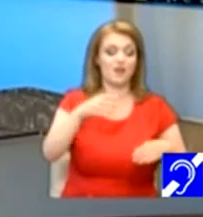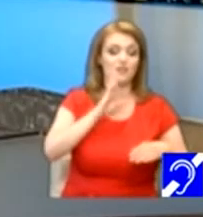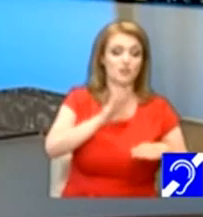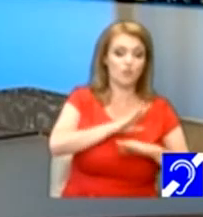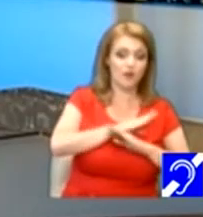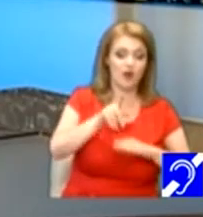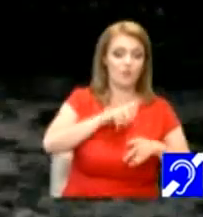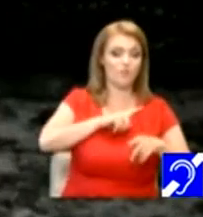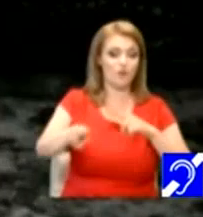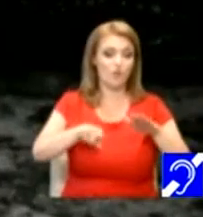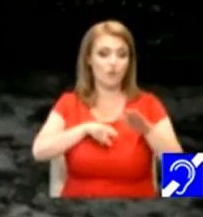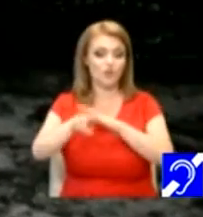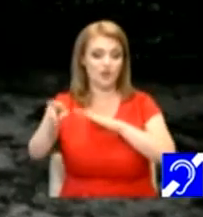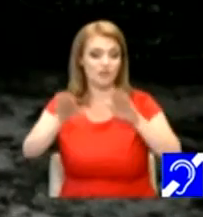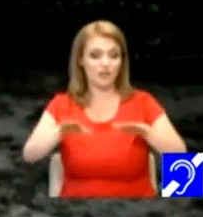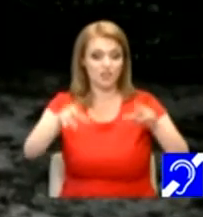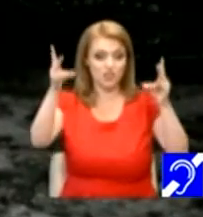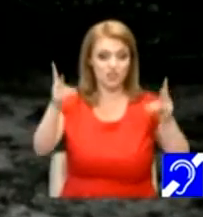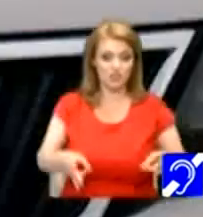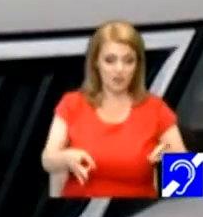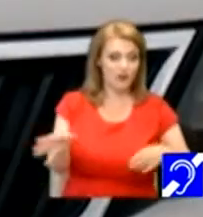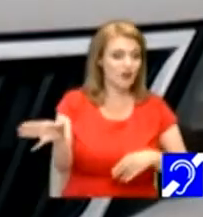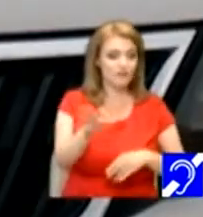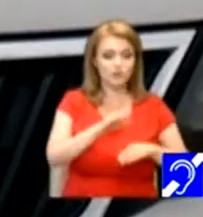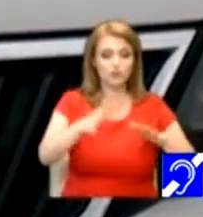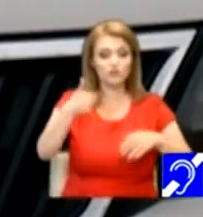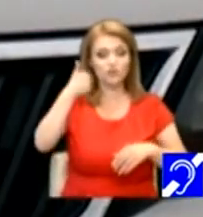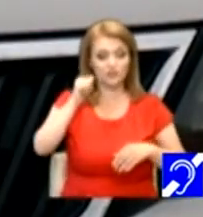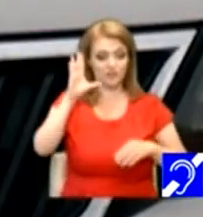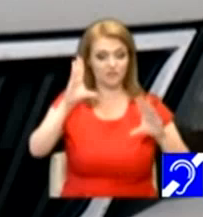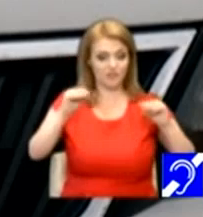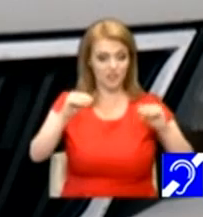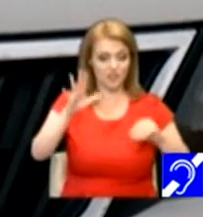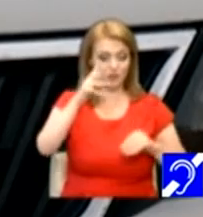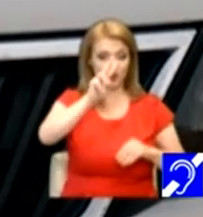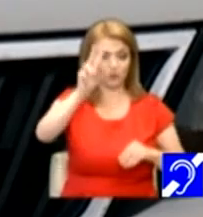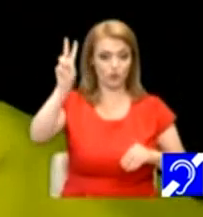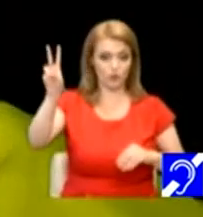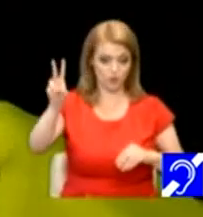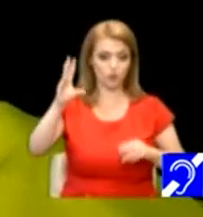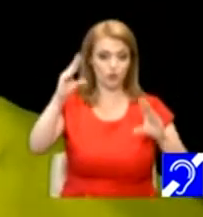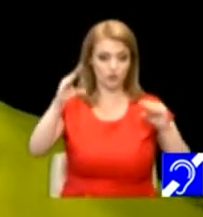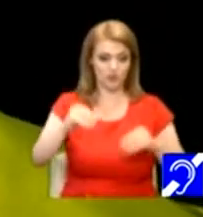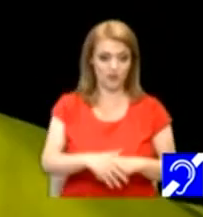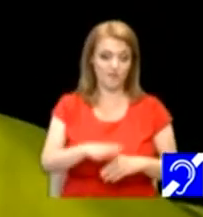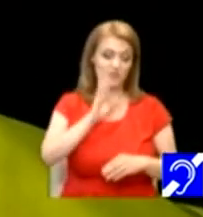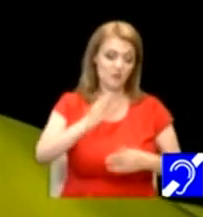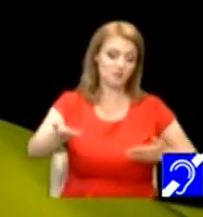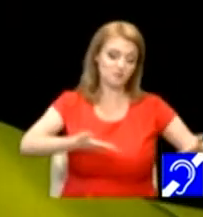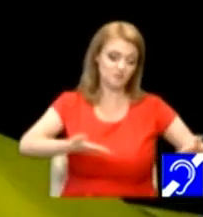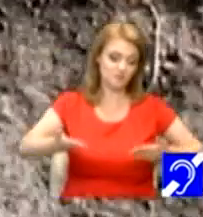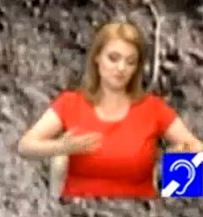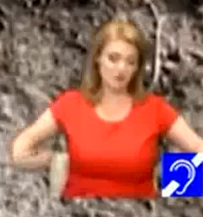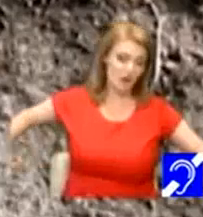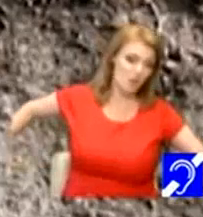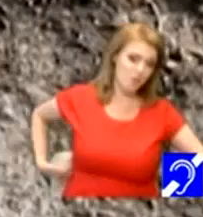accidentului. Tragedia a avut loc aseară în jurul orei 22. Femeia mergea pe jos pe partea stângă a carosabilului. La scurt timp